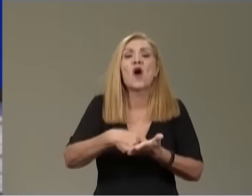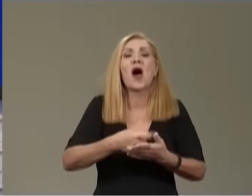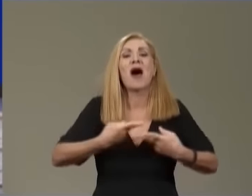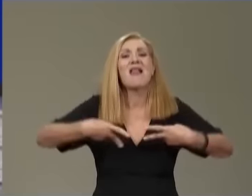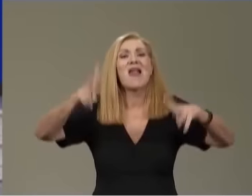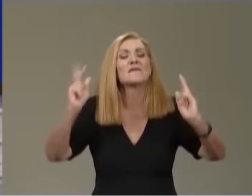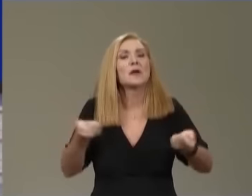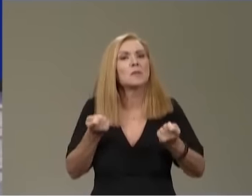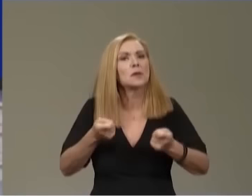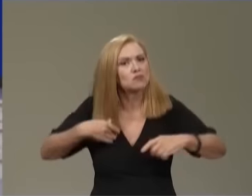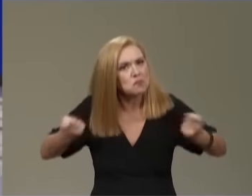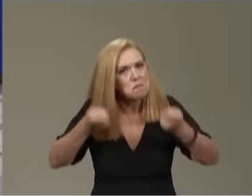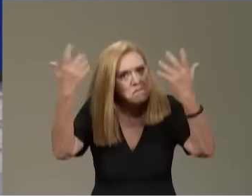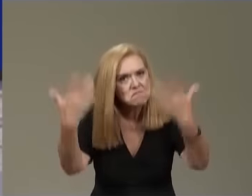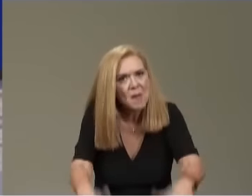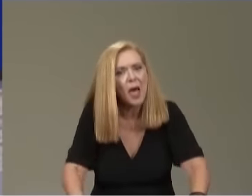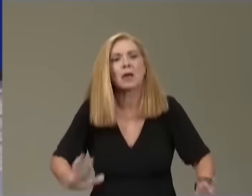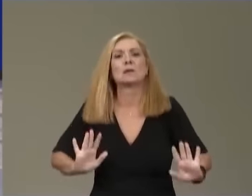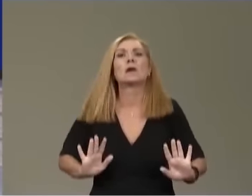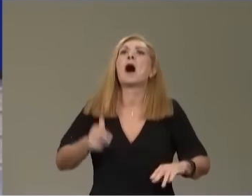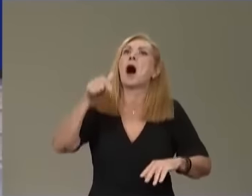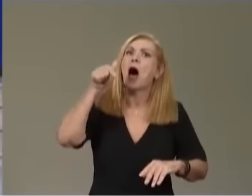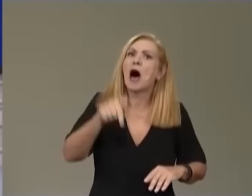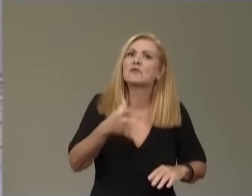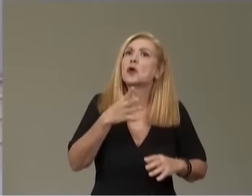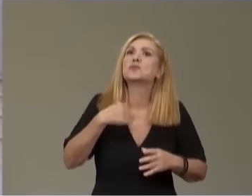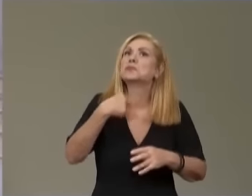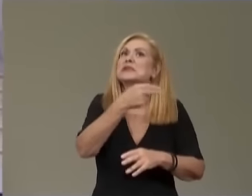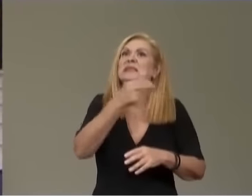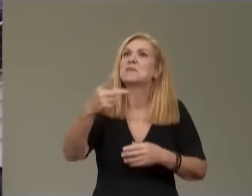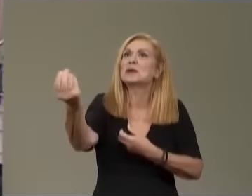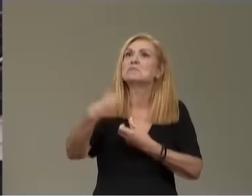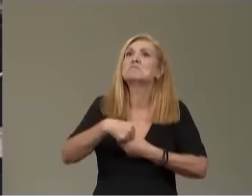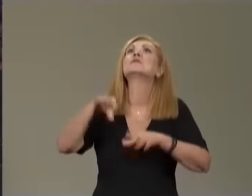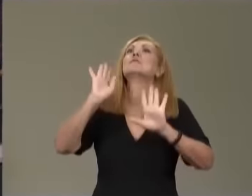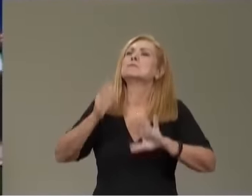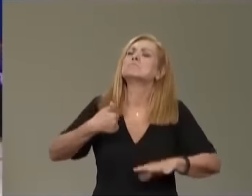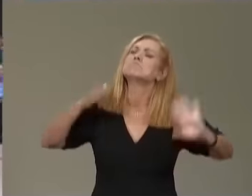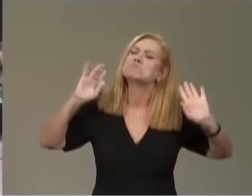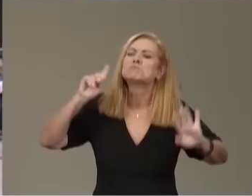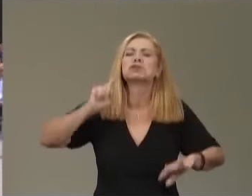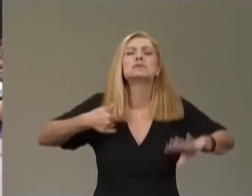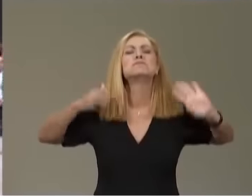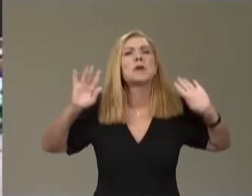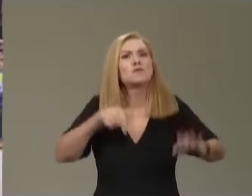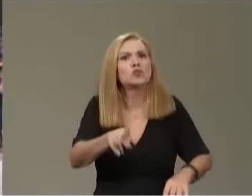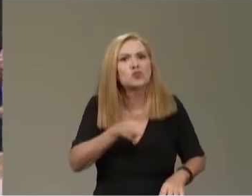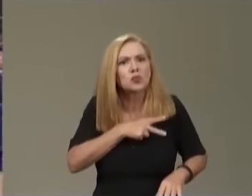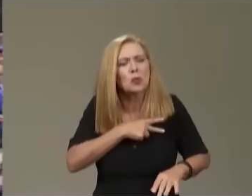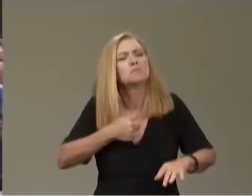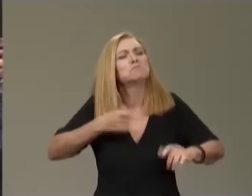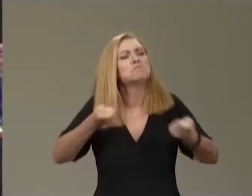επαγγελματιών. Το κάναμε. Το κάναμε παρά το πολιτικό κόστος. Το κάναμε γιατί ήταν το σωστό. Στο